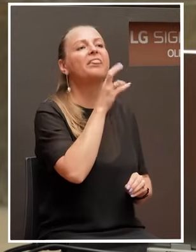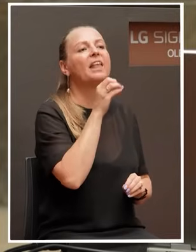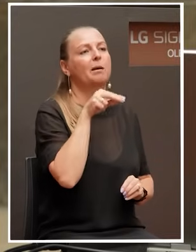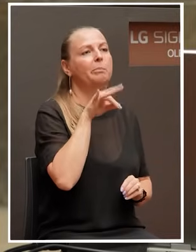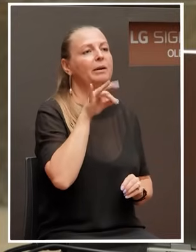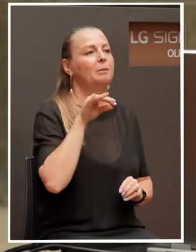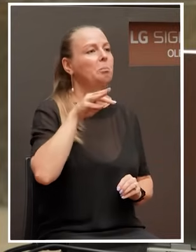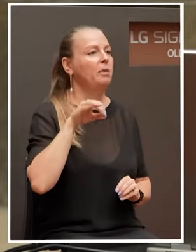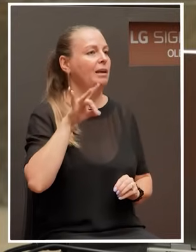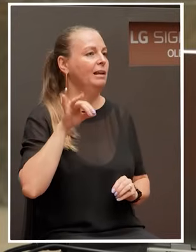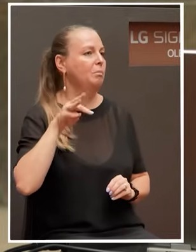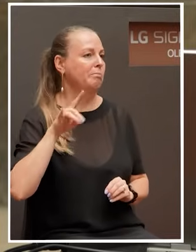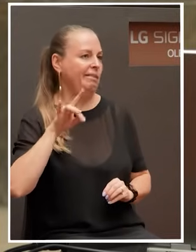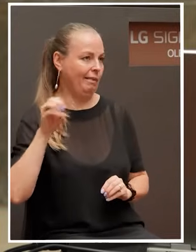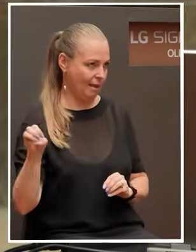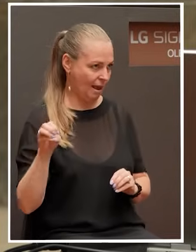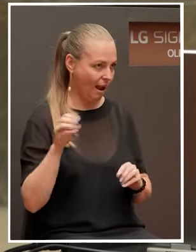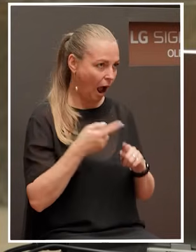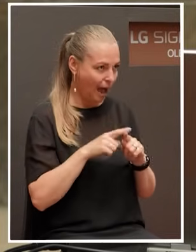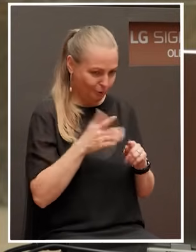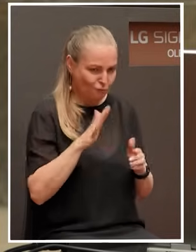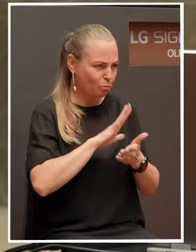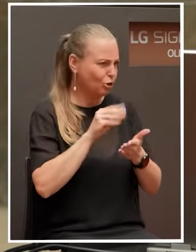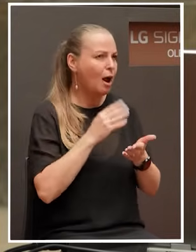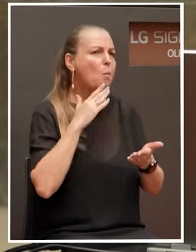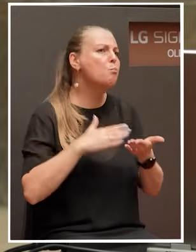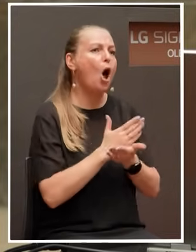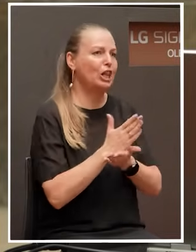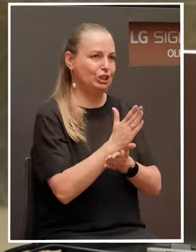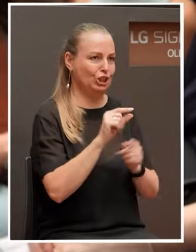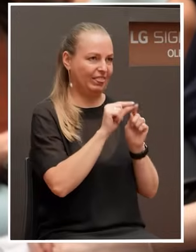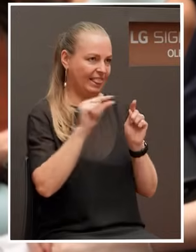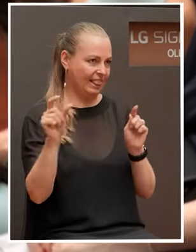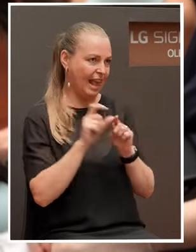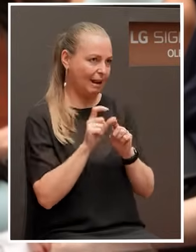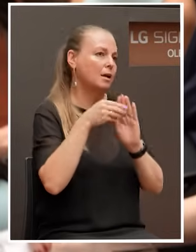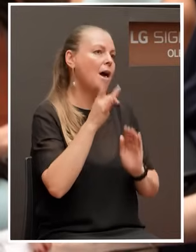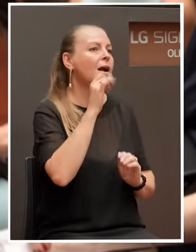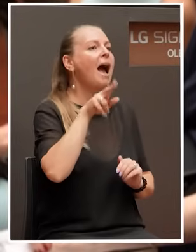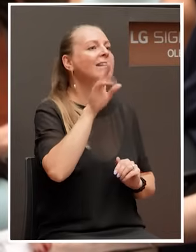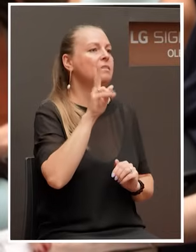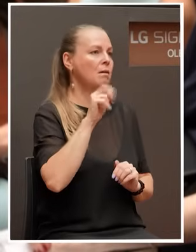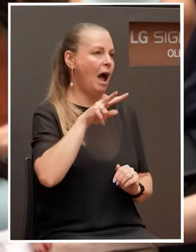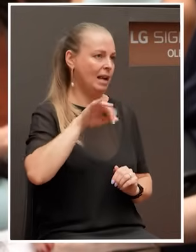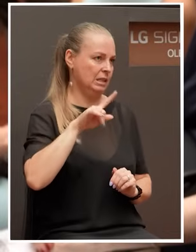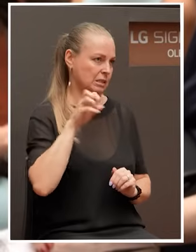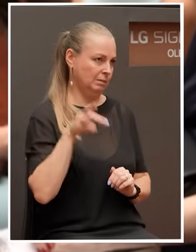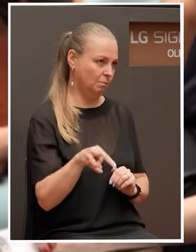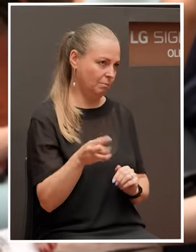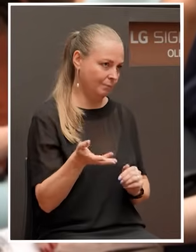непримиримые, а это политический термин, обозначающий крайний политический радикализм. Он только что принадлежал